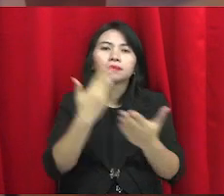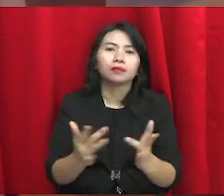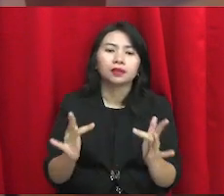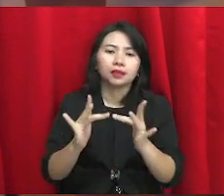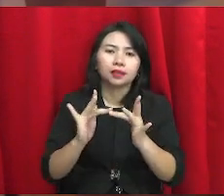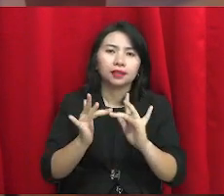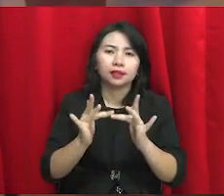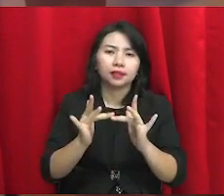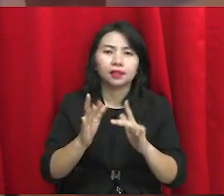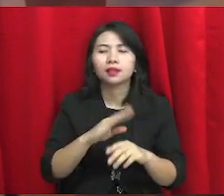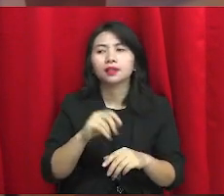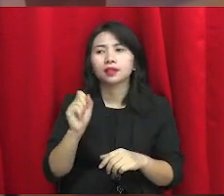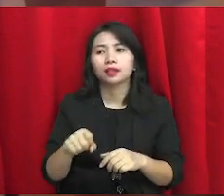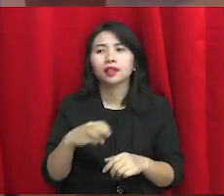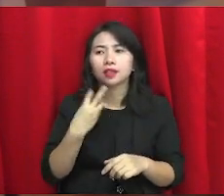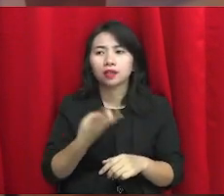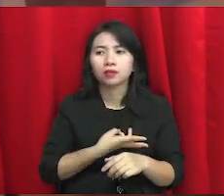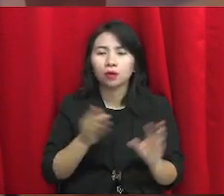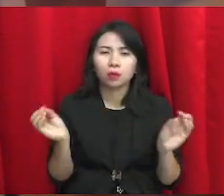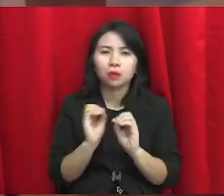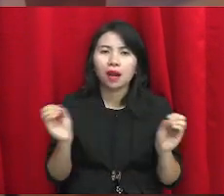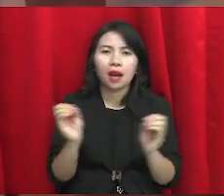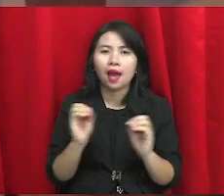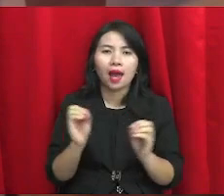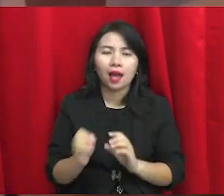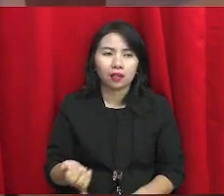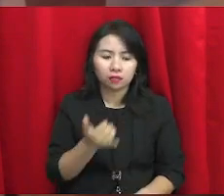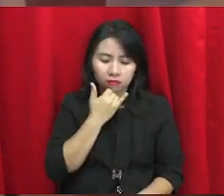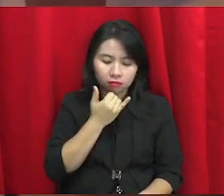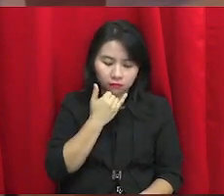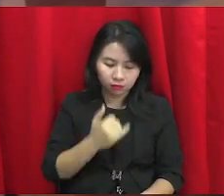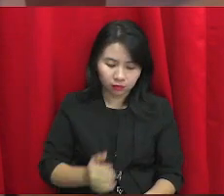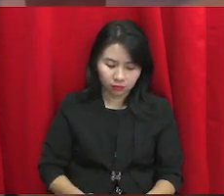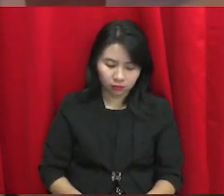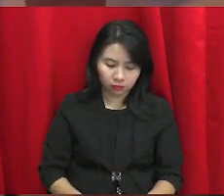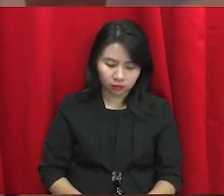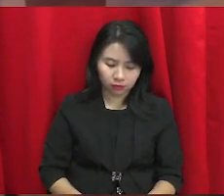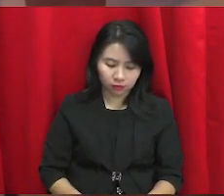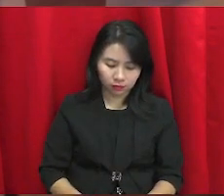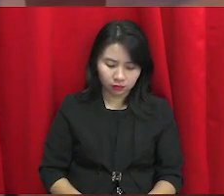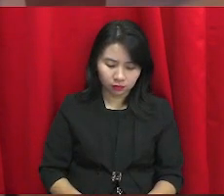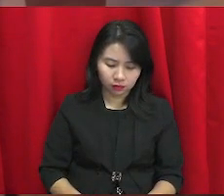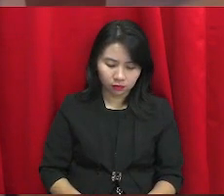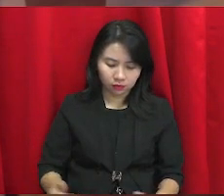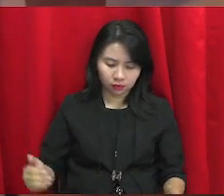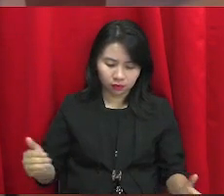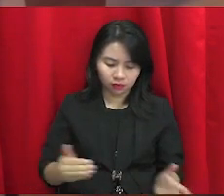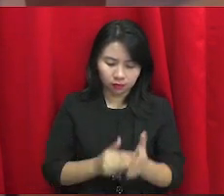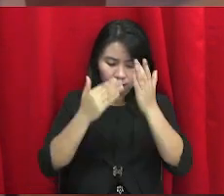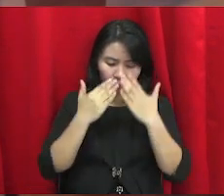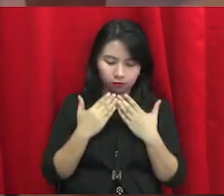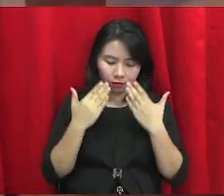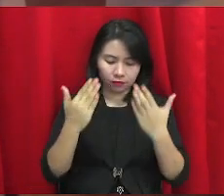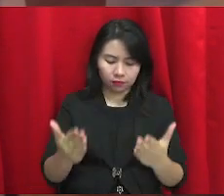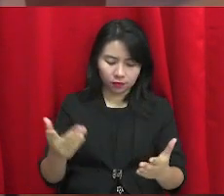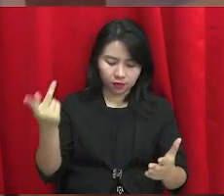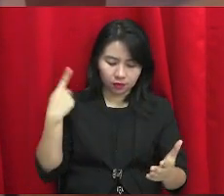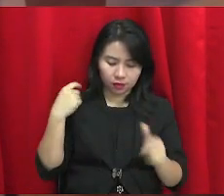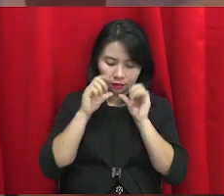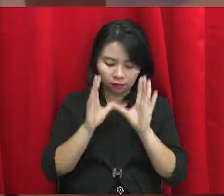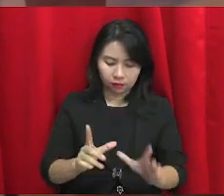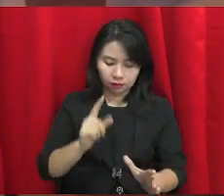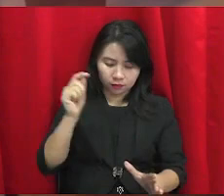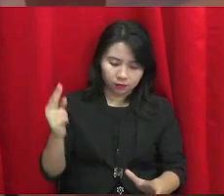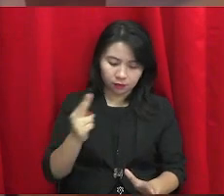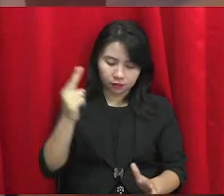connection. And with no system malfunctions and even a good audio system. Once again, maraming salamat po. Have a blessed Thursday